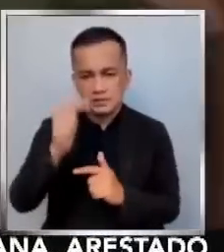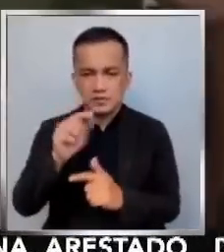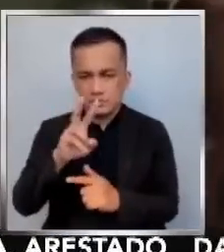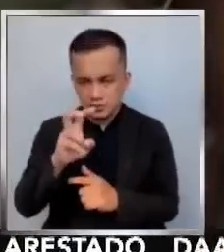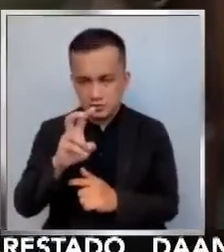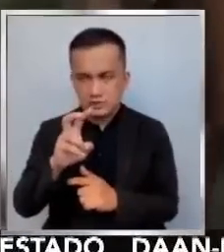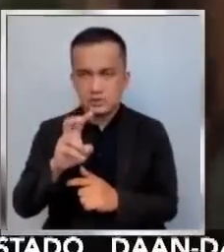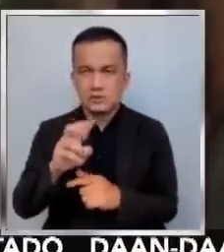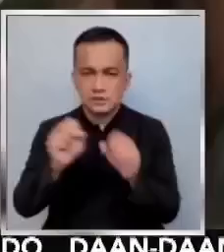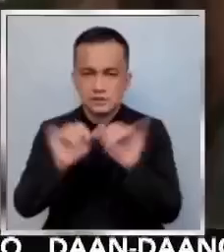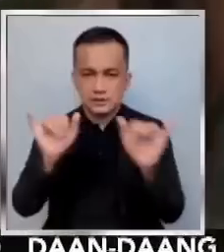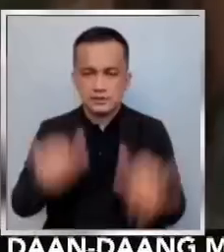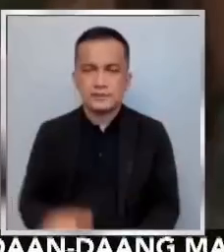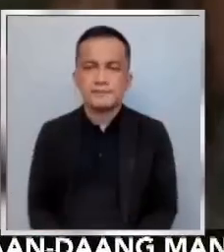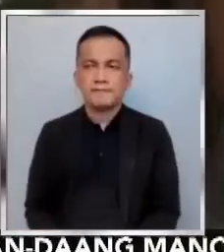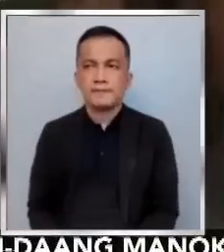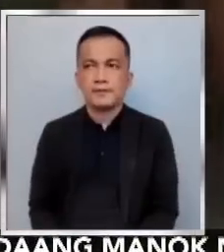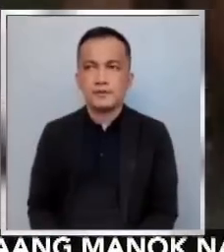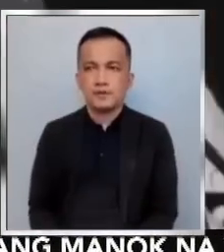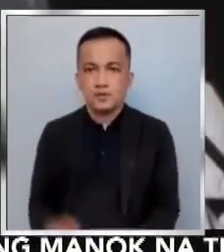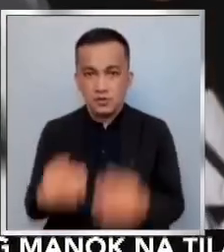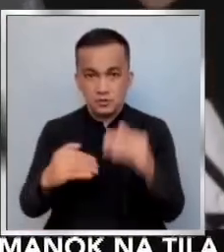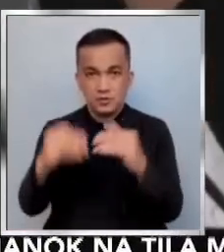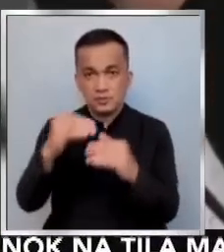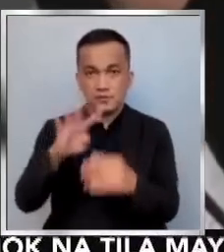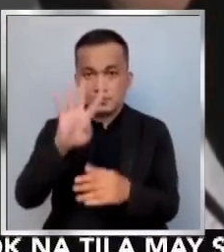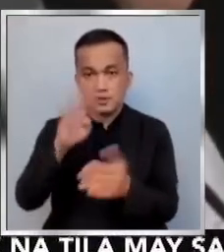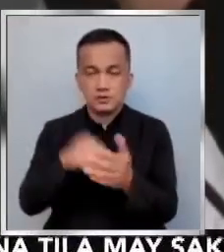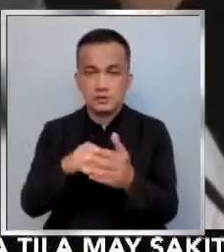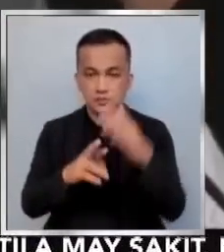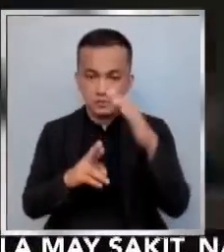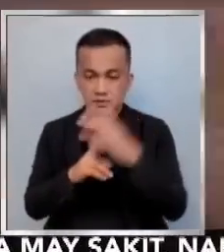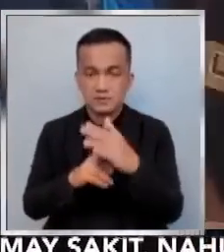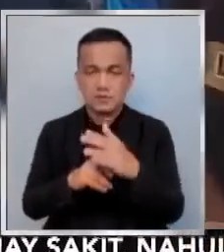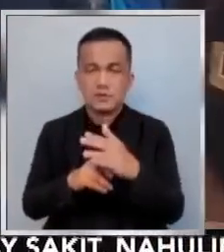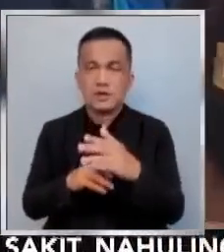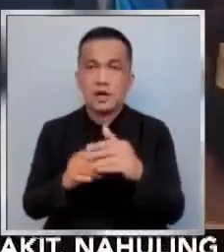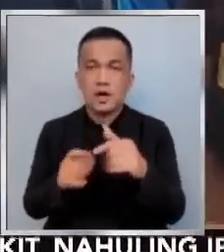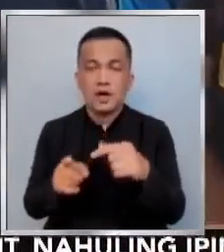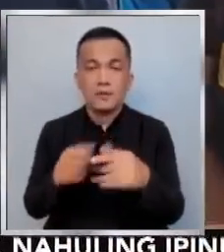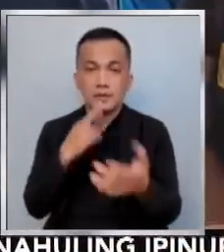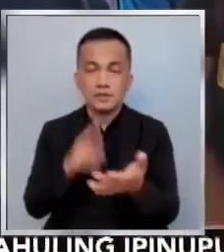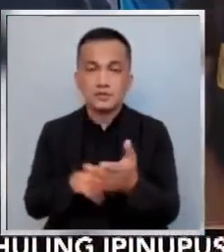sistema. Umabot na sa 4,000 ang nagparehistro simula noong July